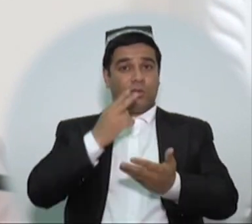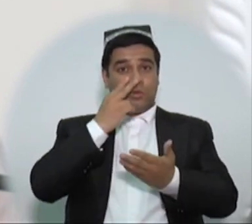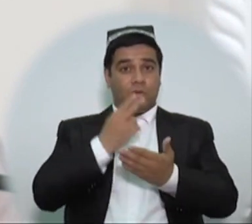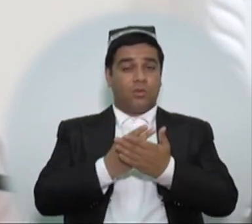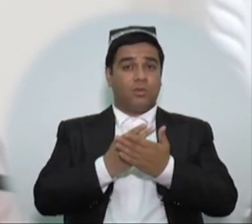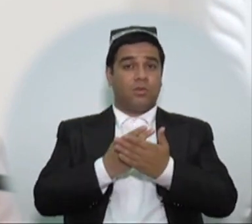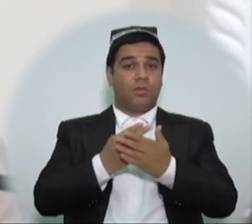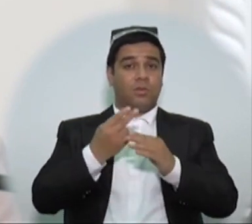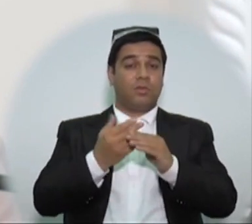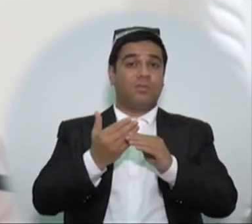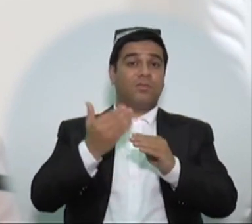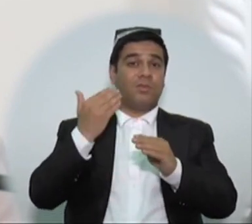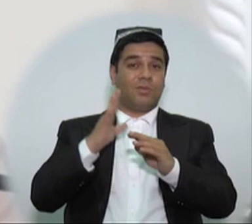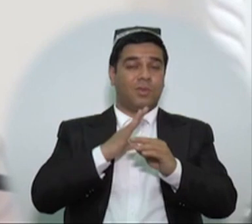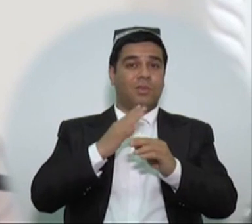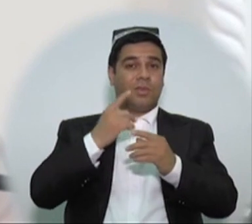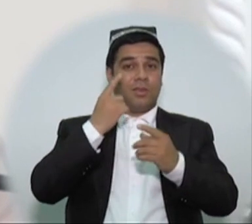Bugun ilgari kungi xabar.